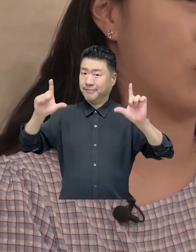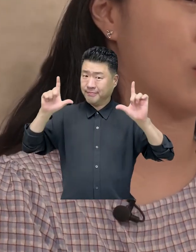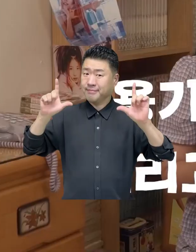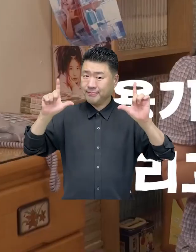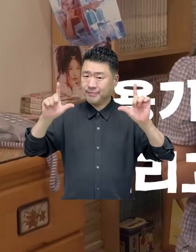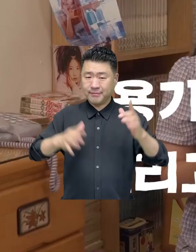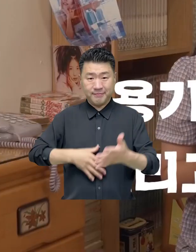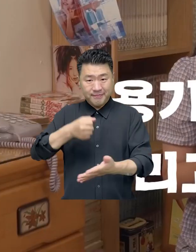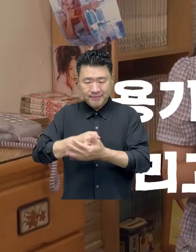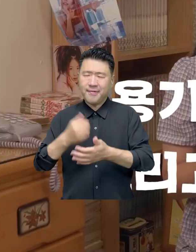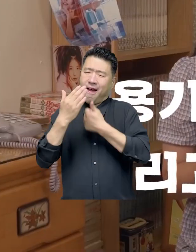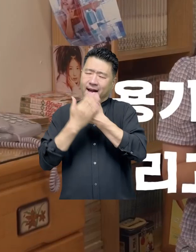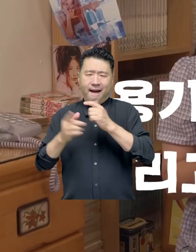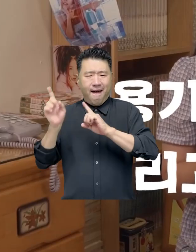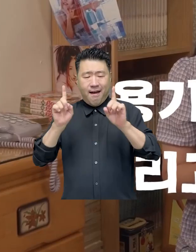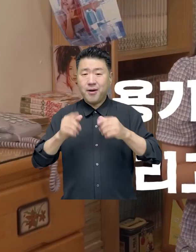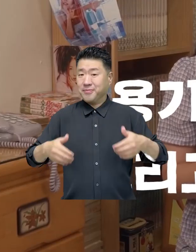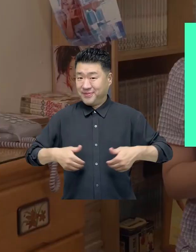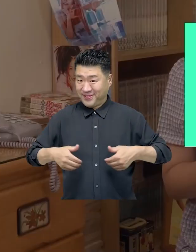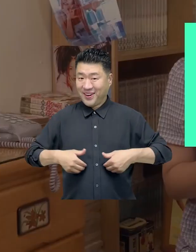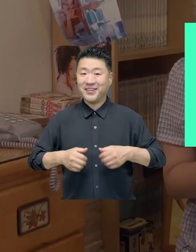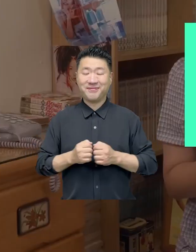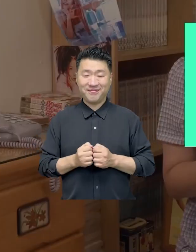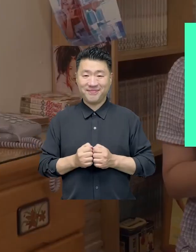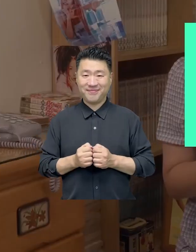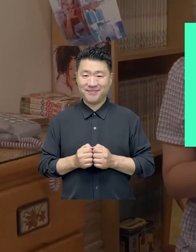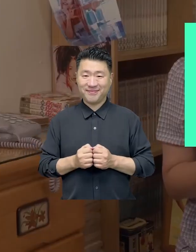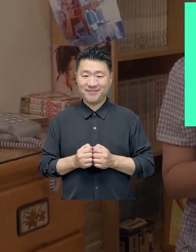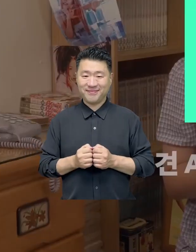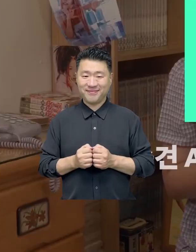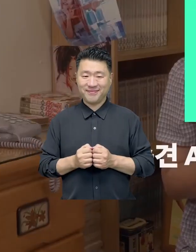권리가 있고 용기와 위로를 드리고 싶었어요.